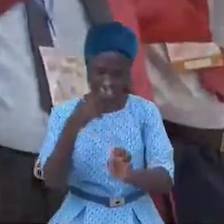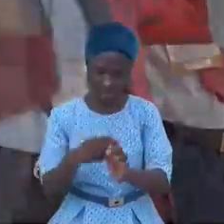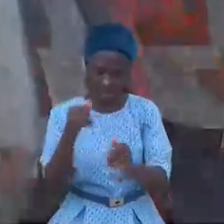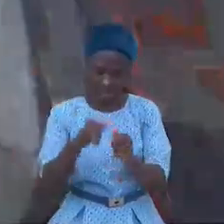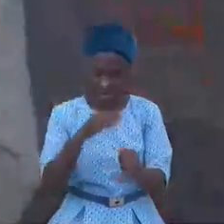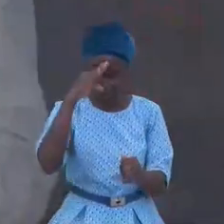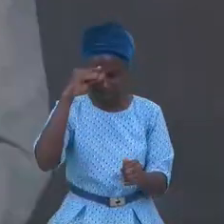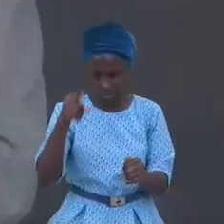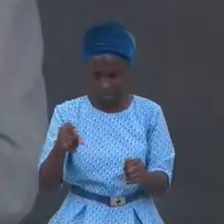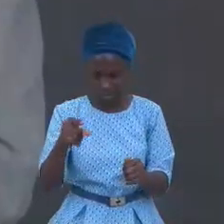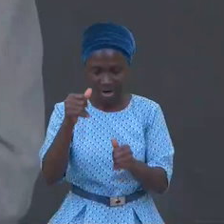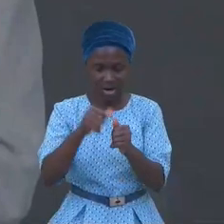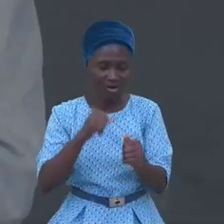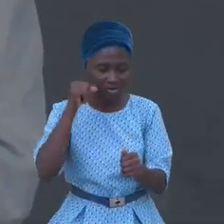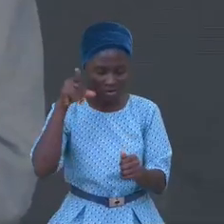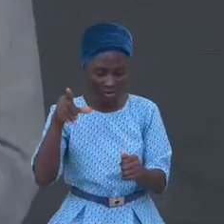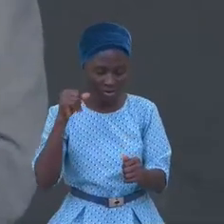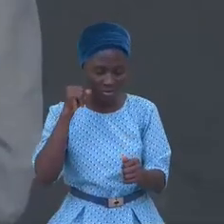garçon, chaque fille,